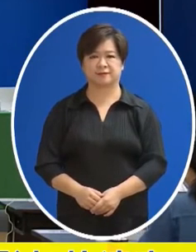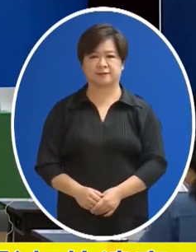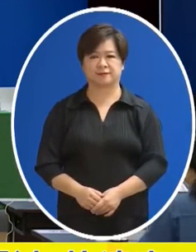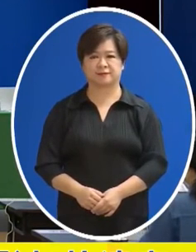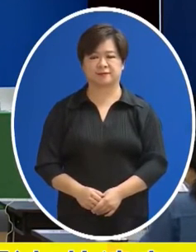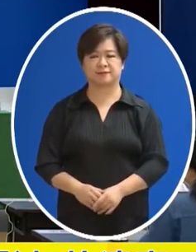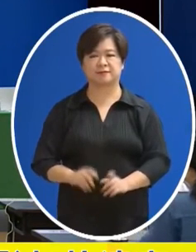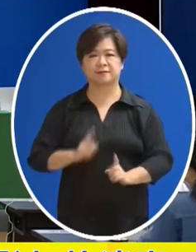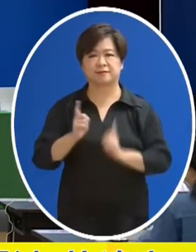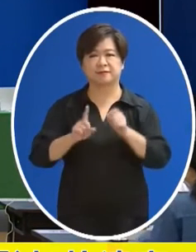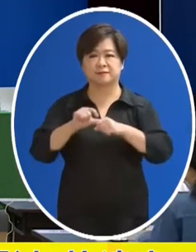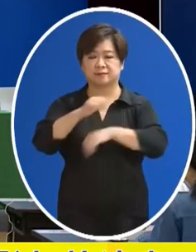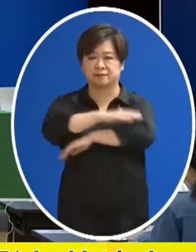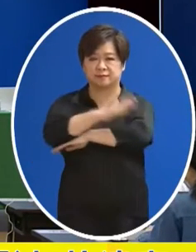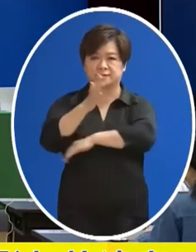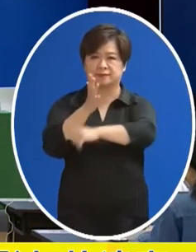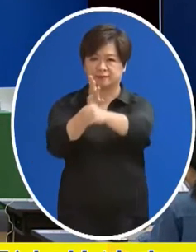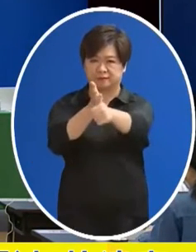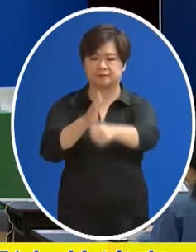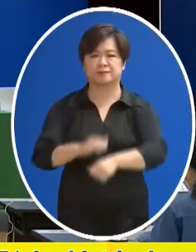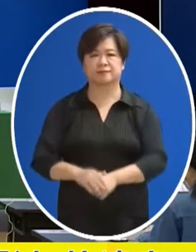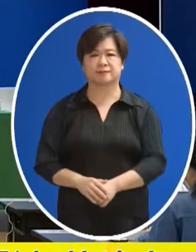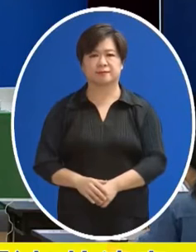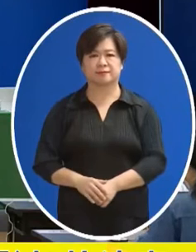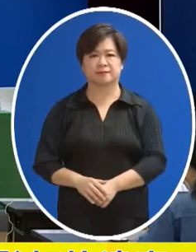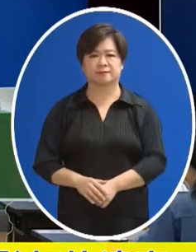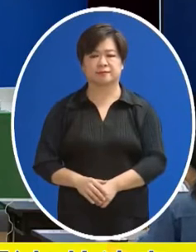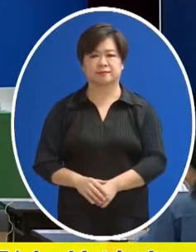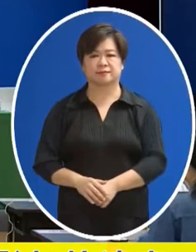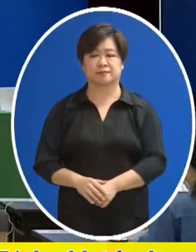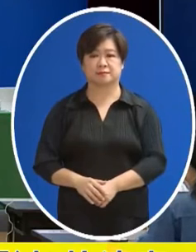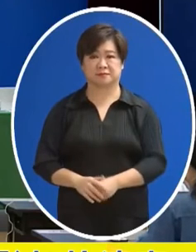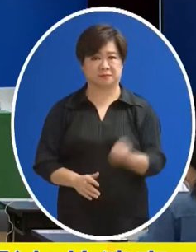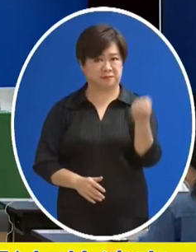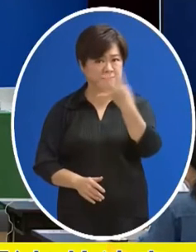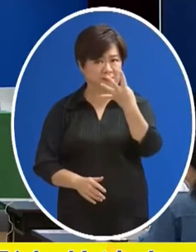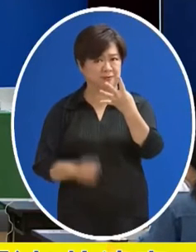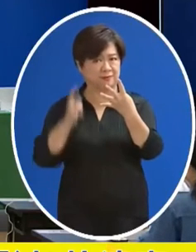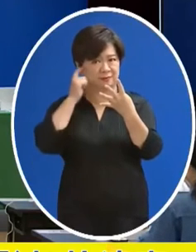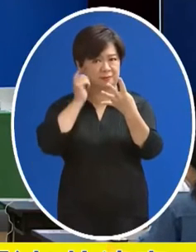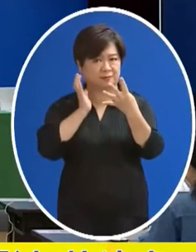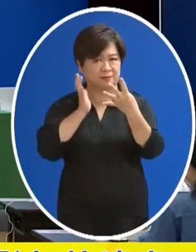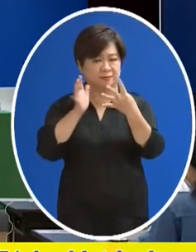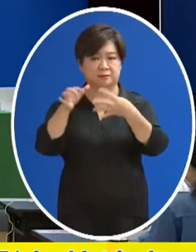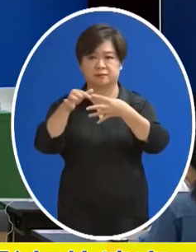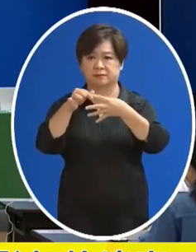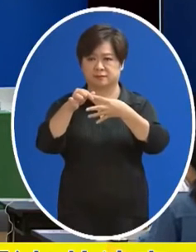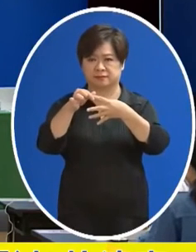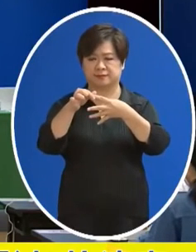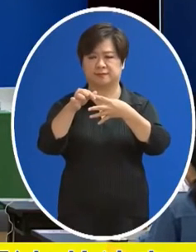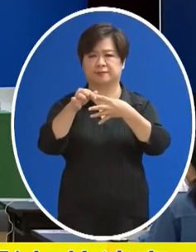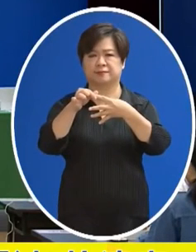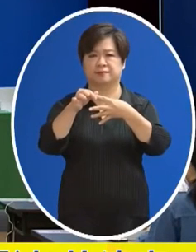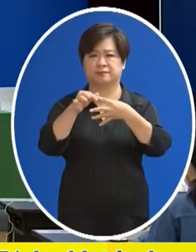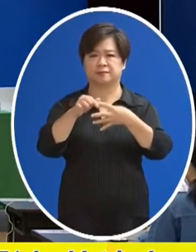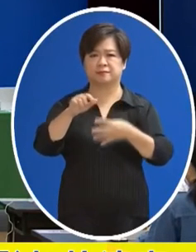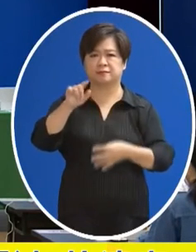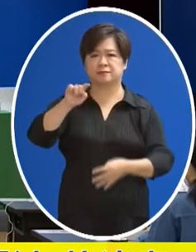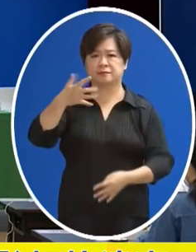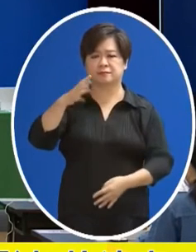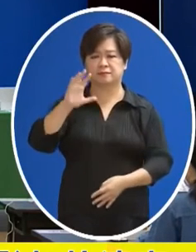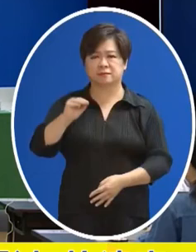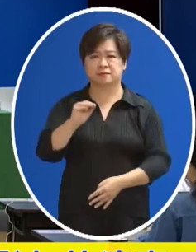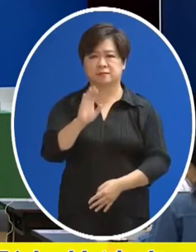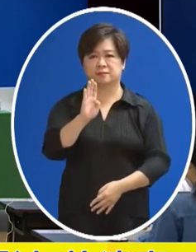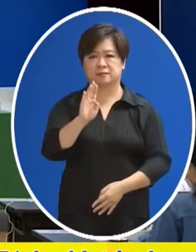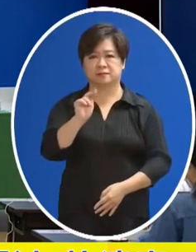指挥官好，自由时报提问。这边有四个部分的问题想要请教。第一个部分是1,500万剂